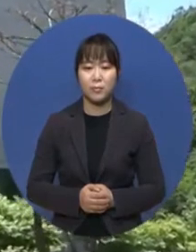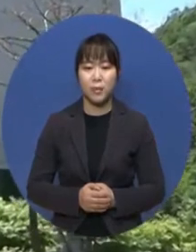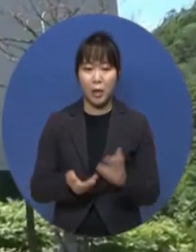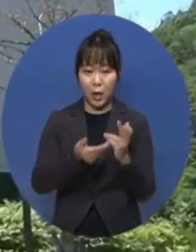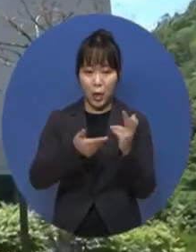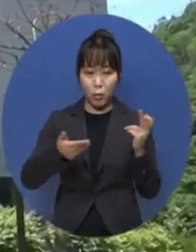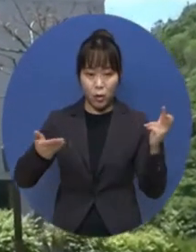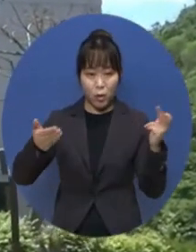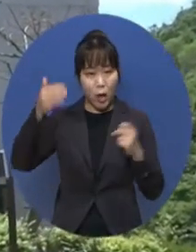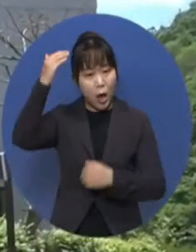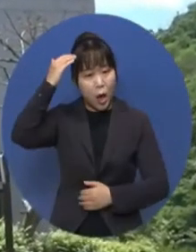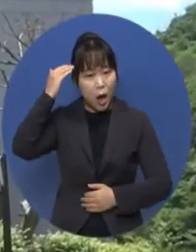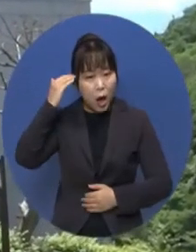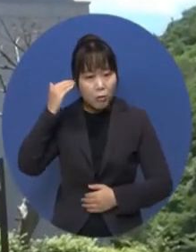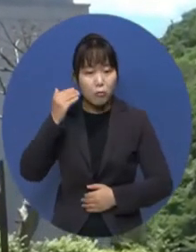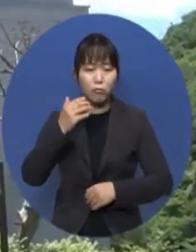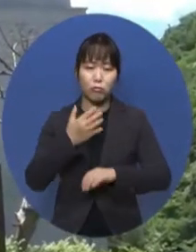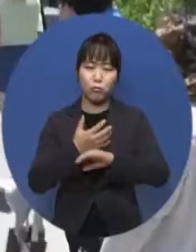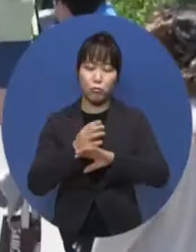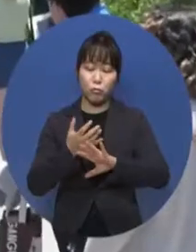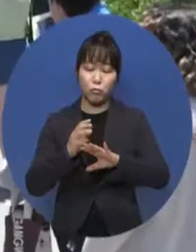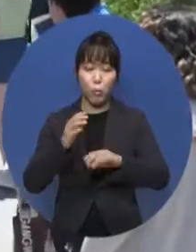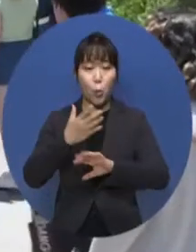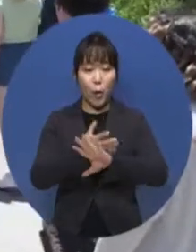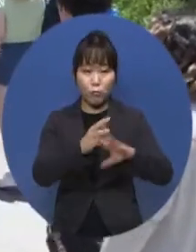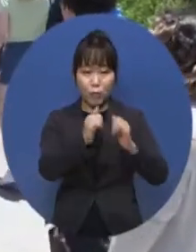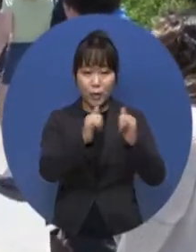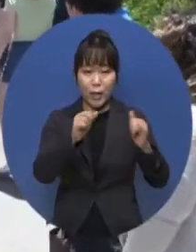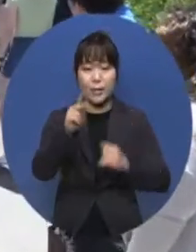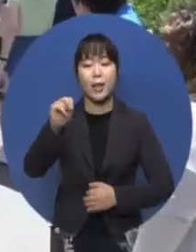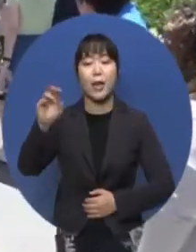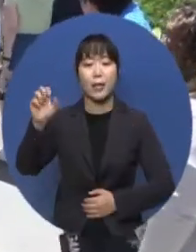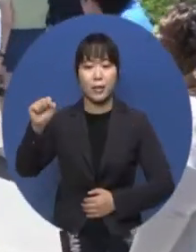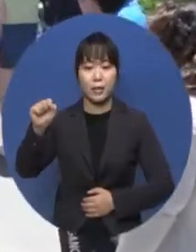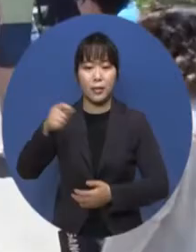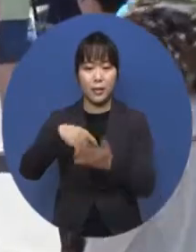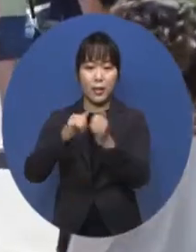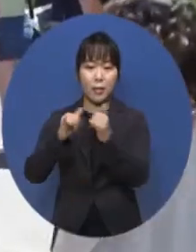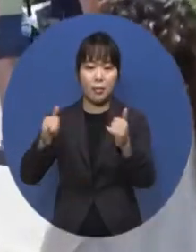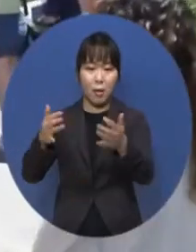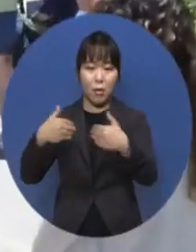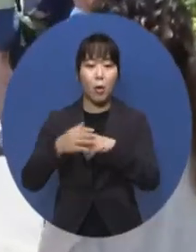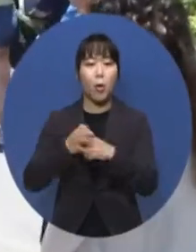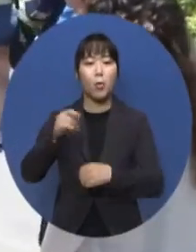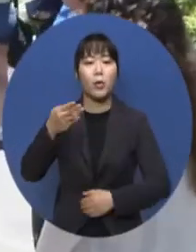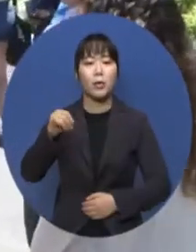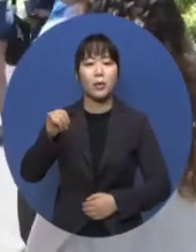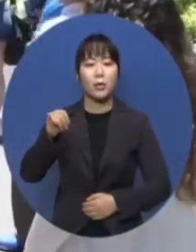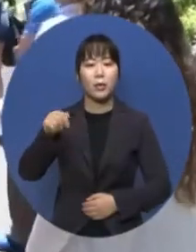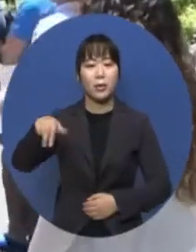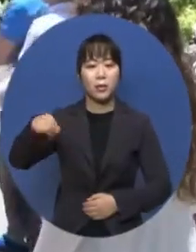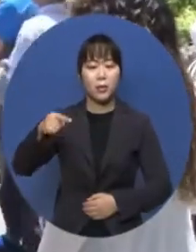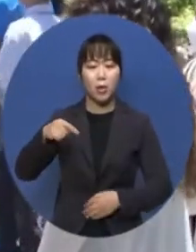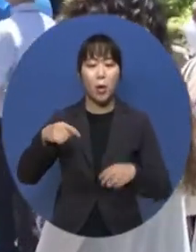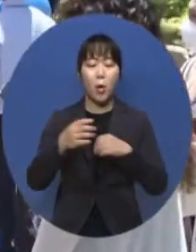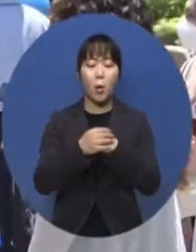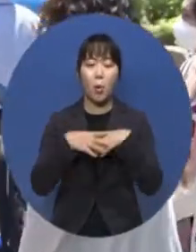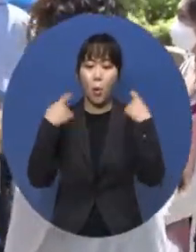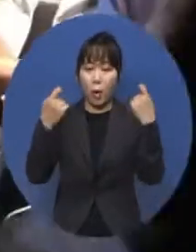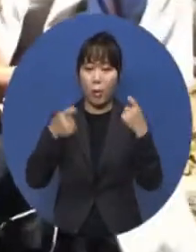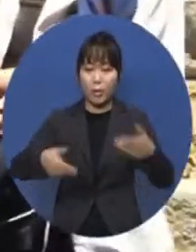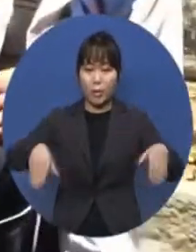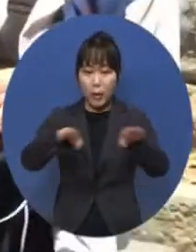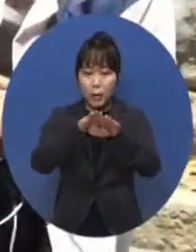강원도는 주한 외국인 SNS 기자단을 초청해 우수 엘리니스 관광시설로 선정된 전통